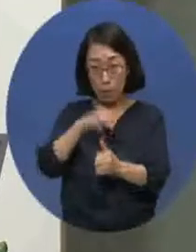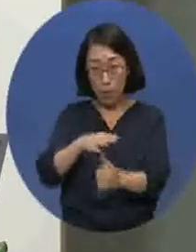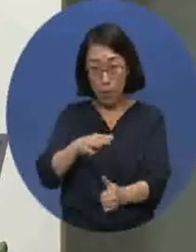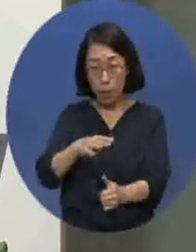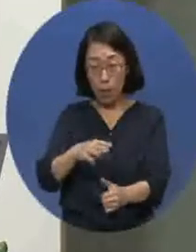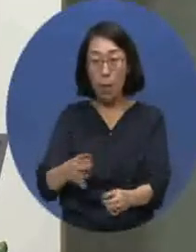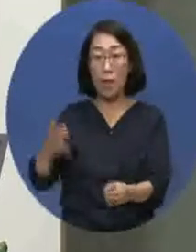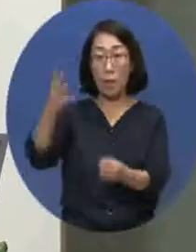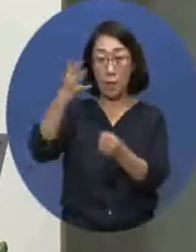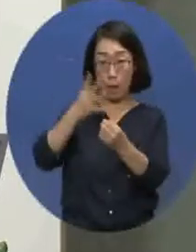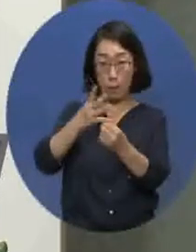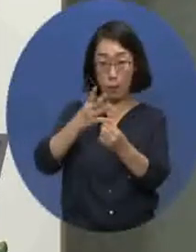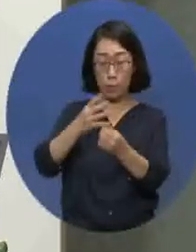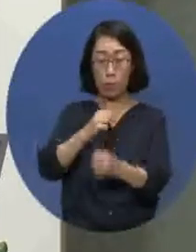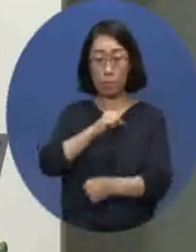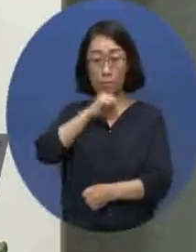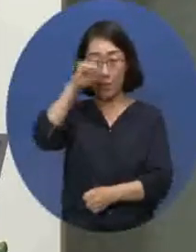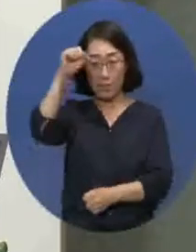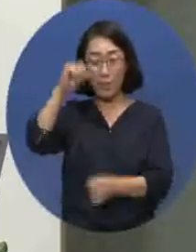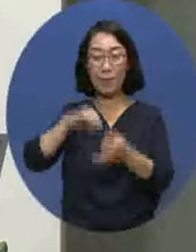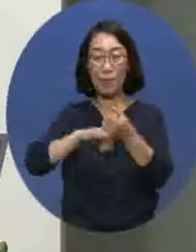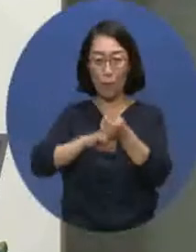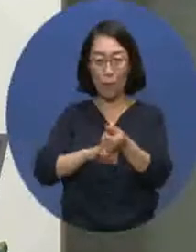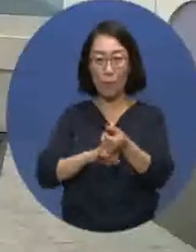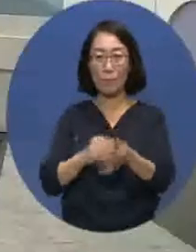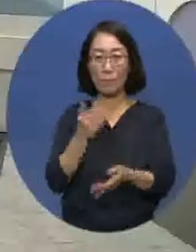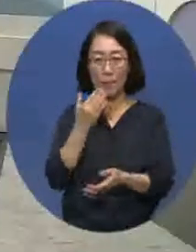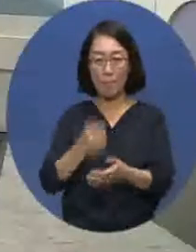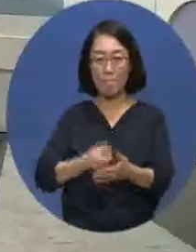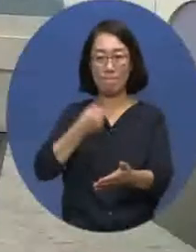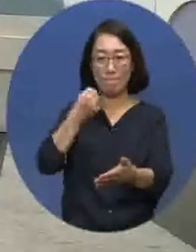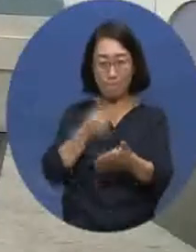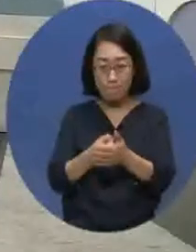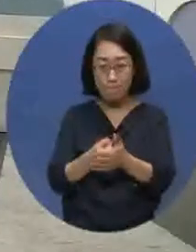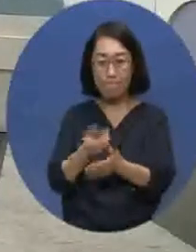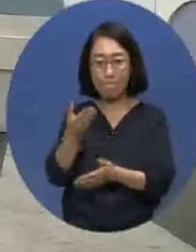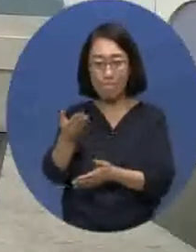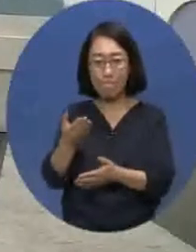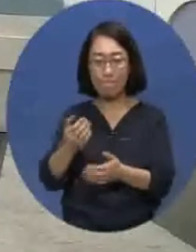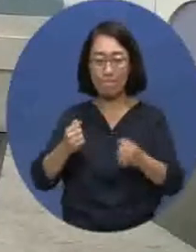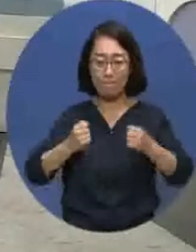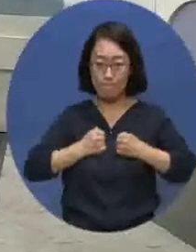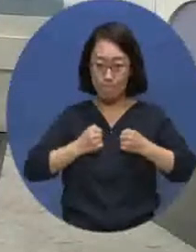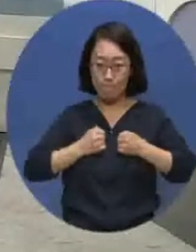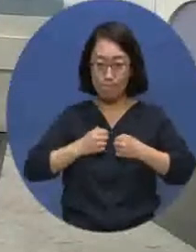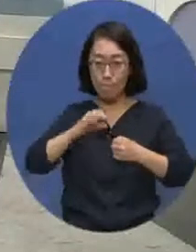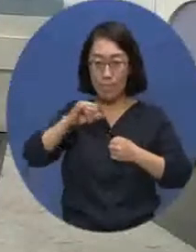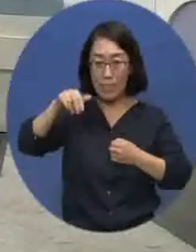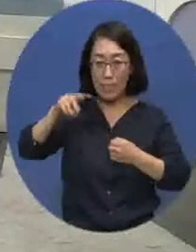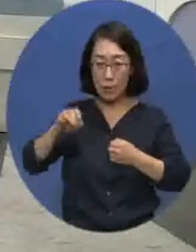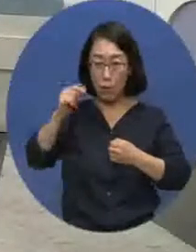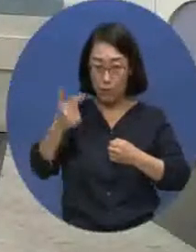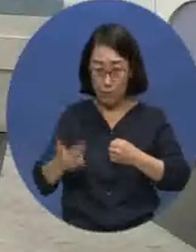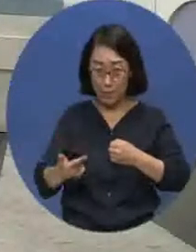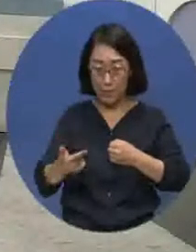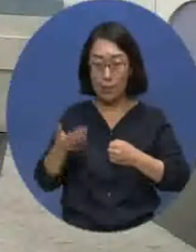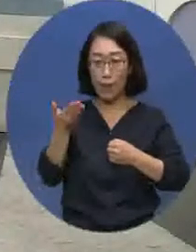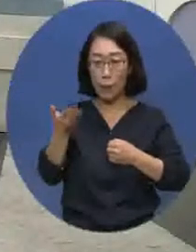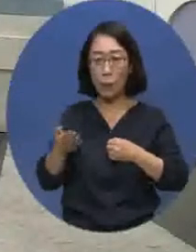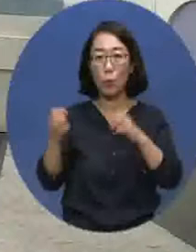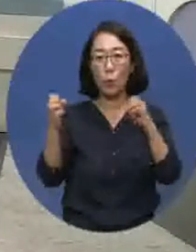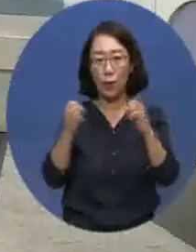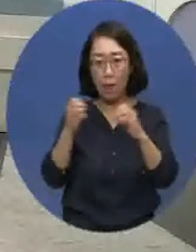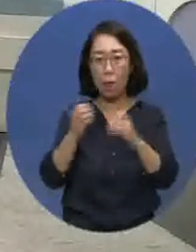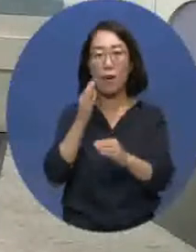네 번째는 꼭 당선이 돼야 할 것이다 라는 각오로 흙도 80이 전군 위원장을 모시고 애기를 나누고